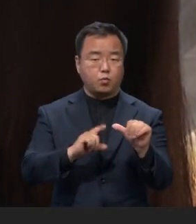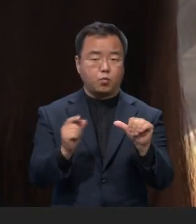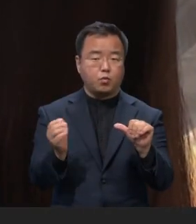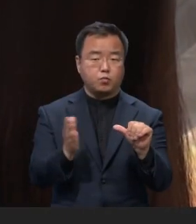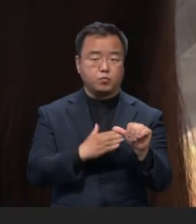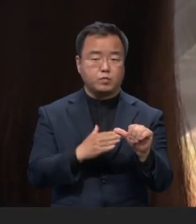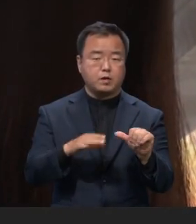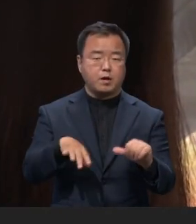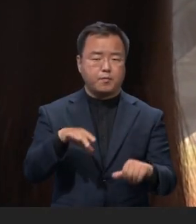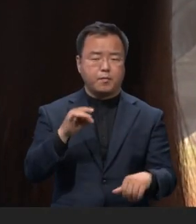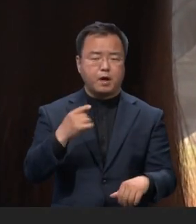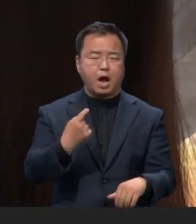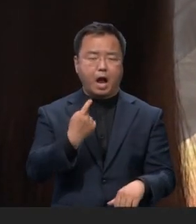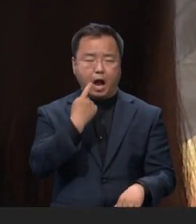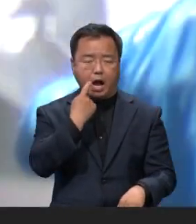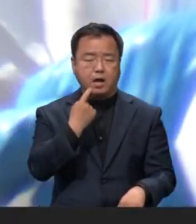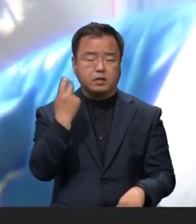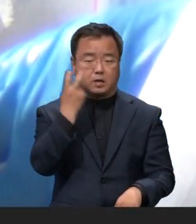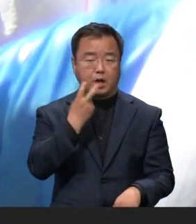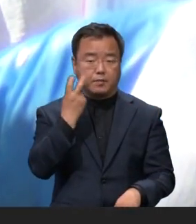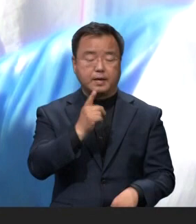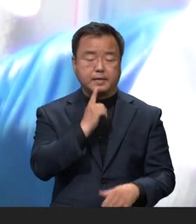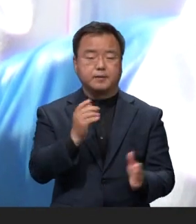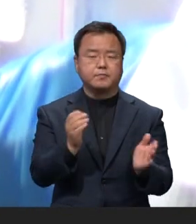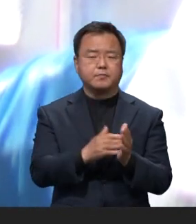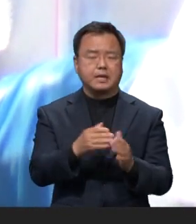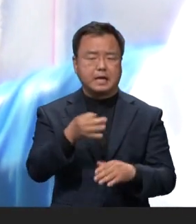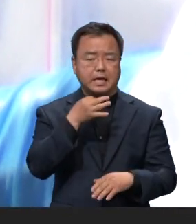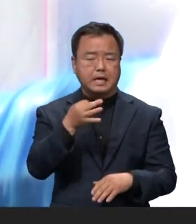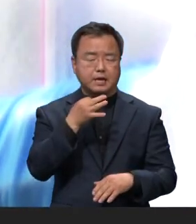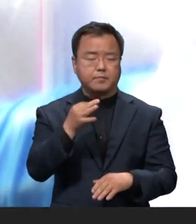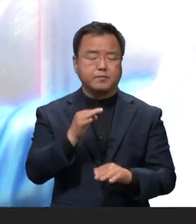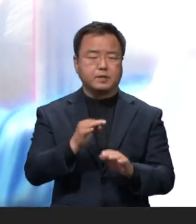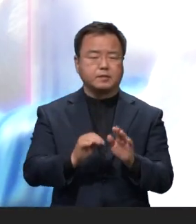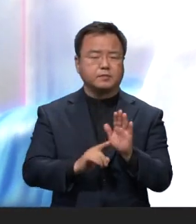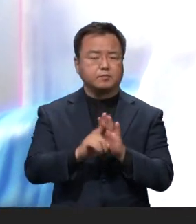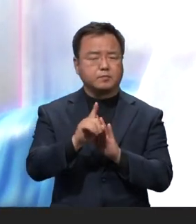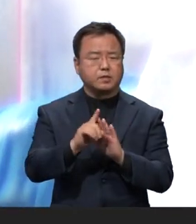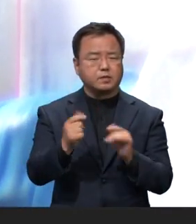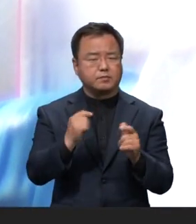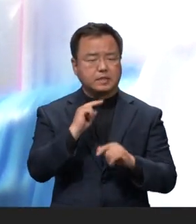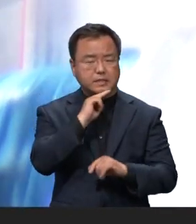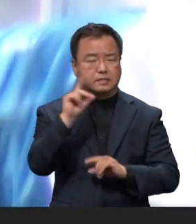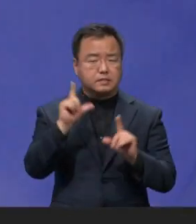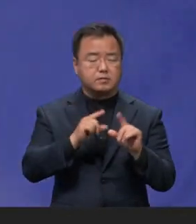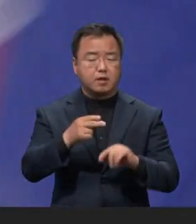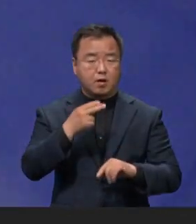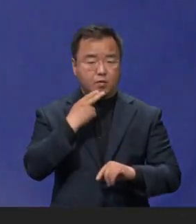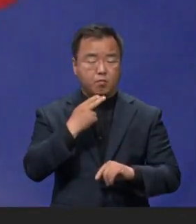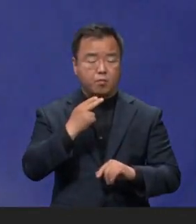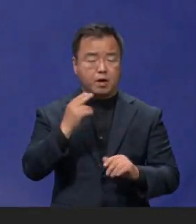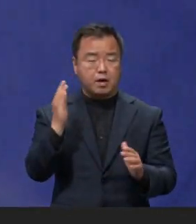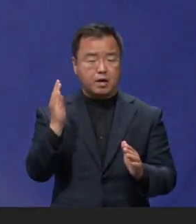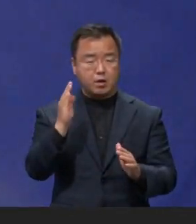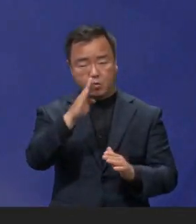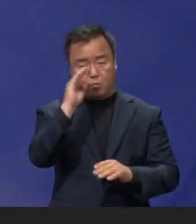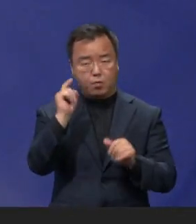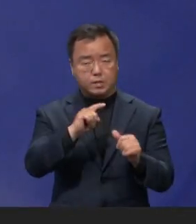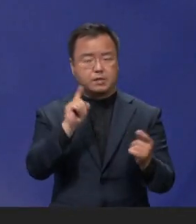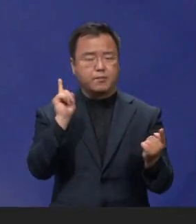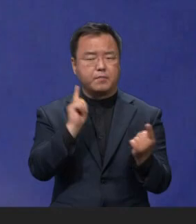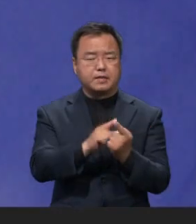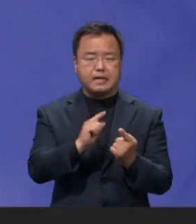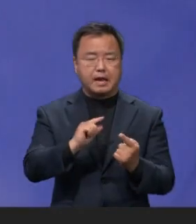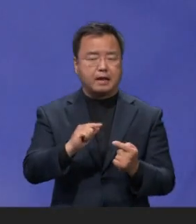시행됩니다 발열과 기침 같은 의심 증상이 없고 확증 자와 접촉하지 않아도 원하면 학교에서 검사를